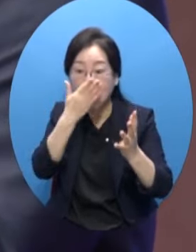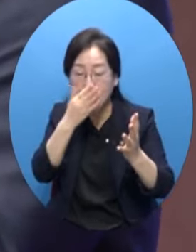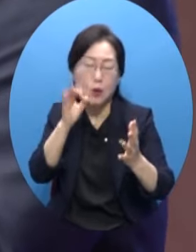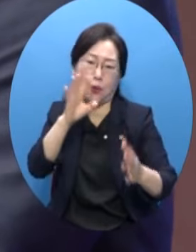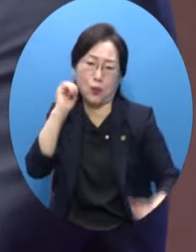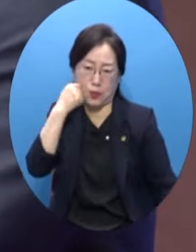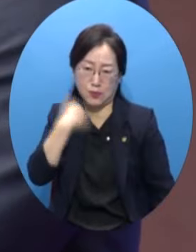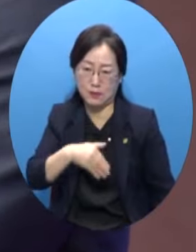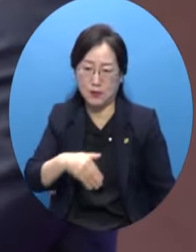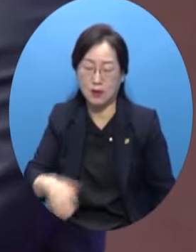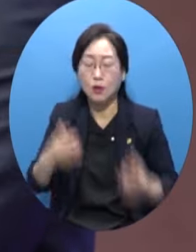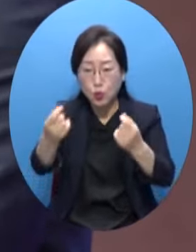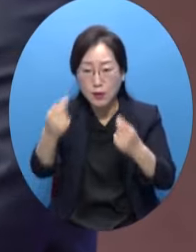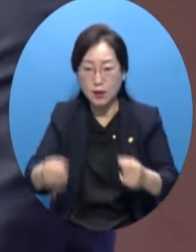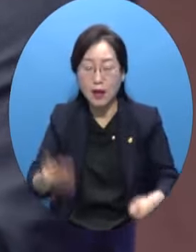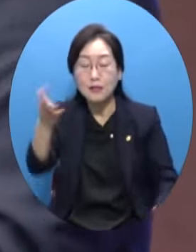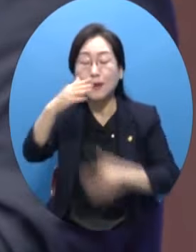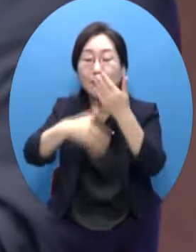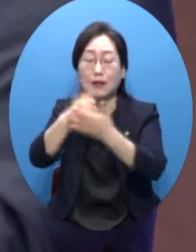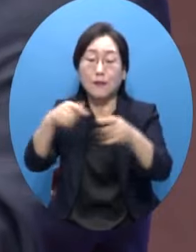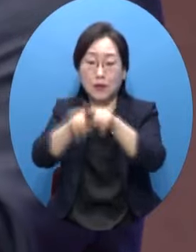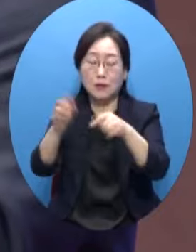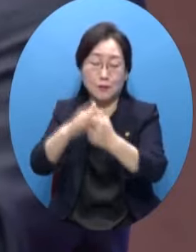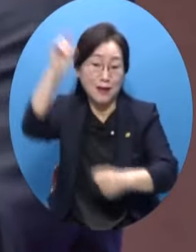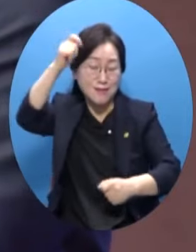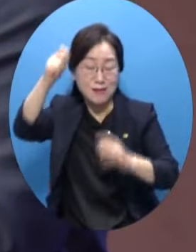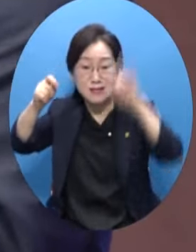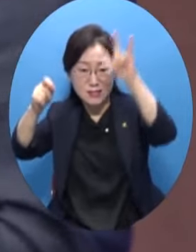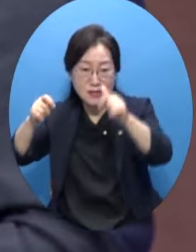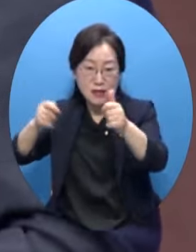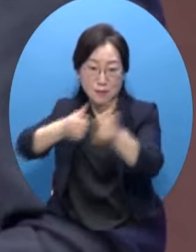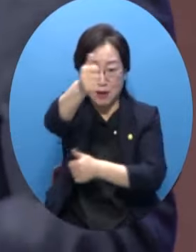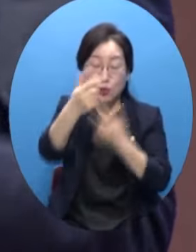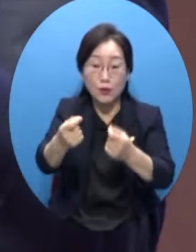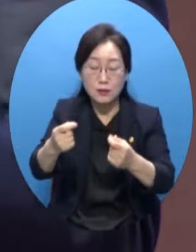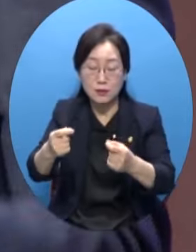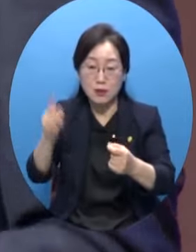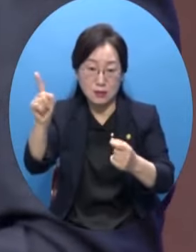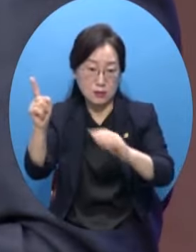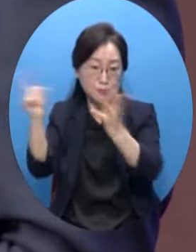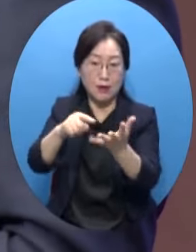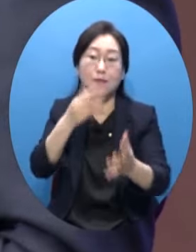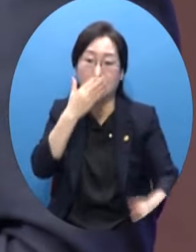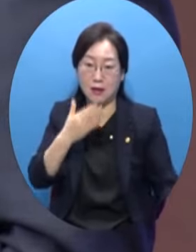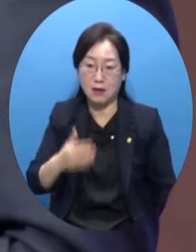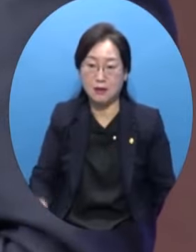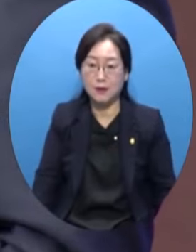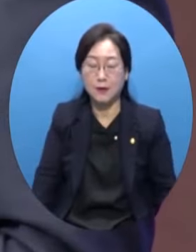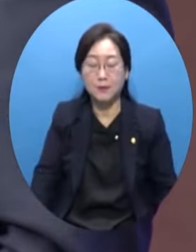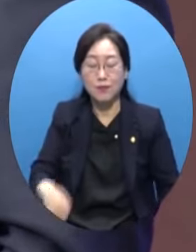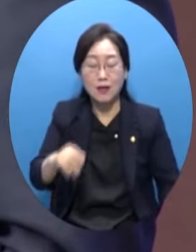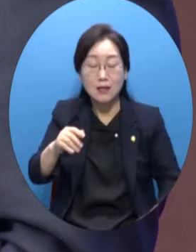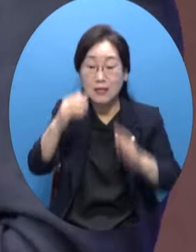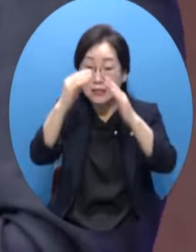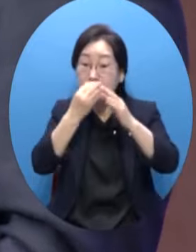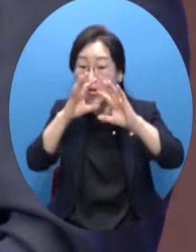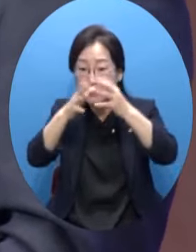하시면 다시 골리앗도 물리치고 연합군도 물리칠 수 있게 되는 것입니다. 이스라엘 백성이 430년 동안 종살이